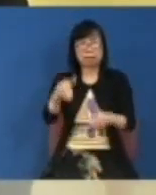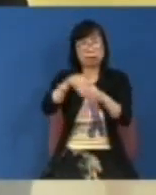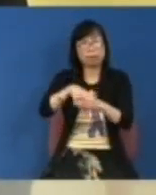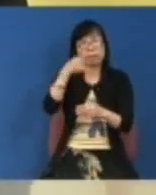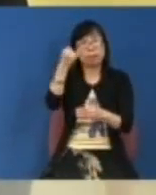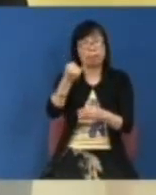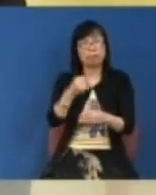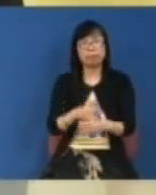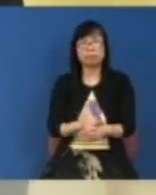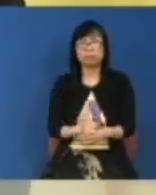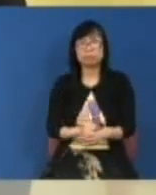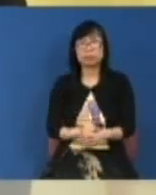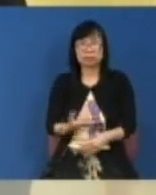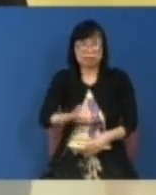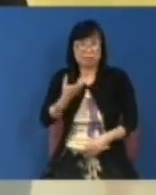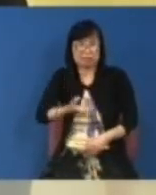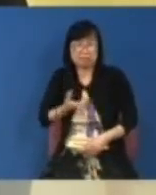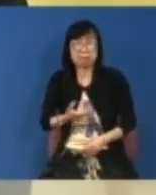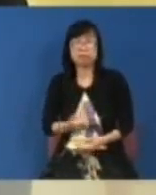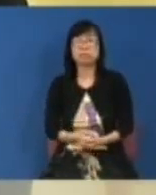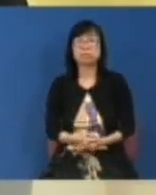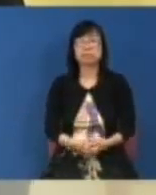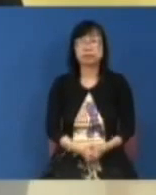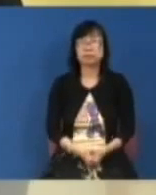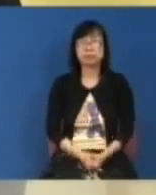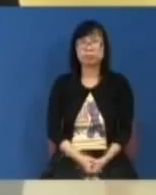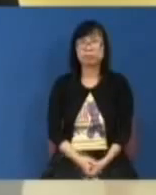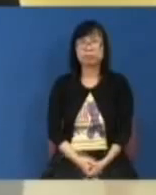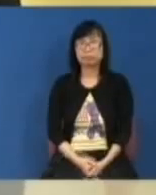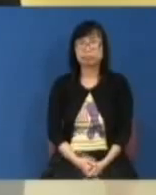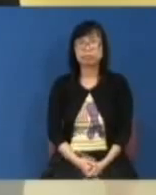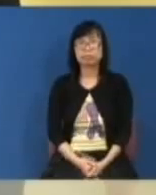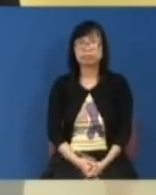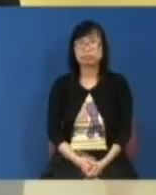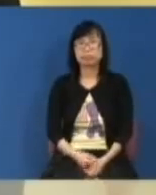好了，太刺激了，那你搞什麼呢？那